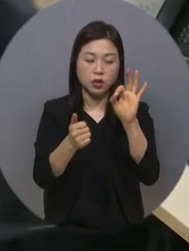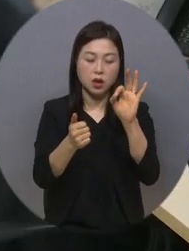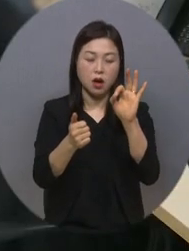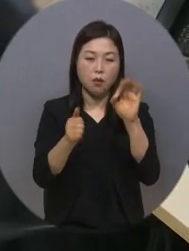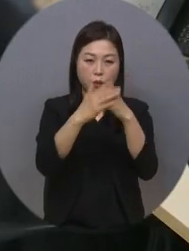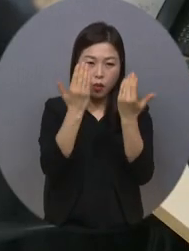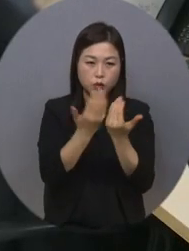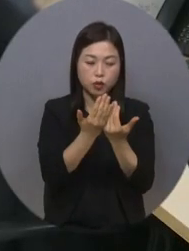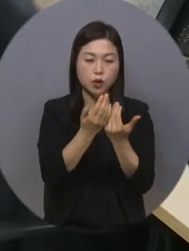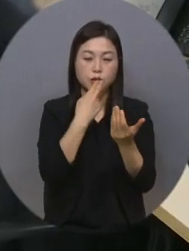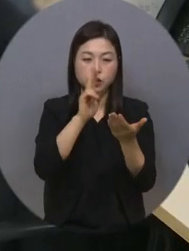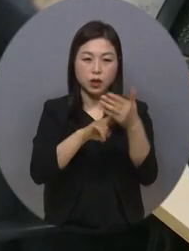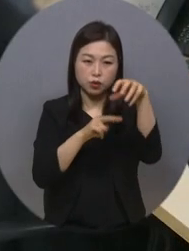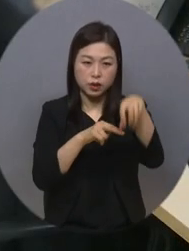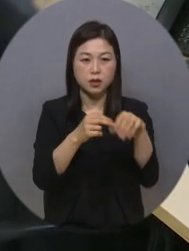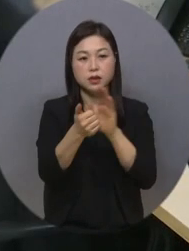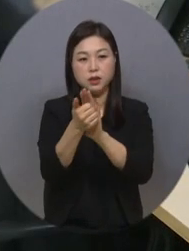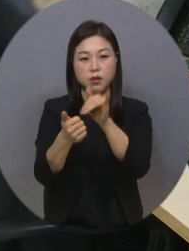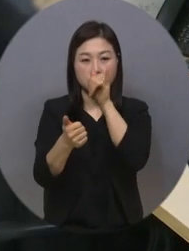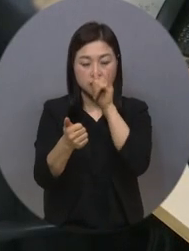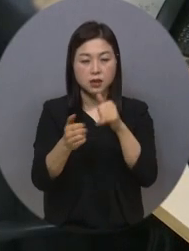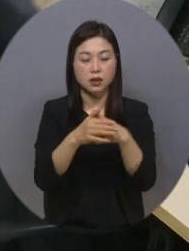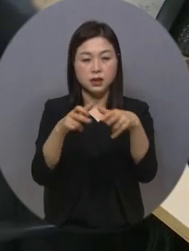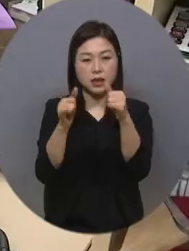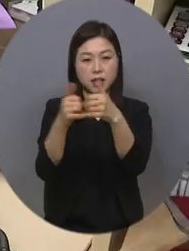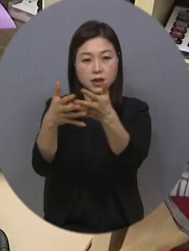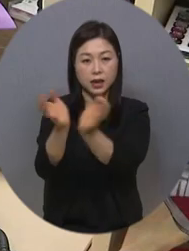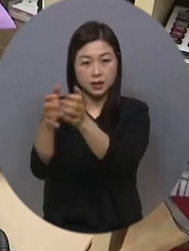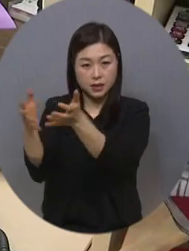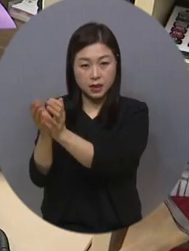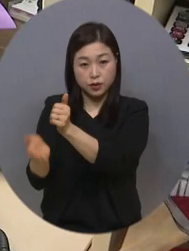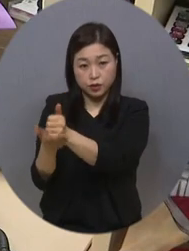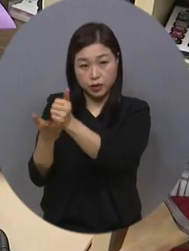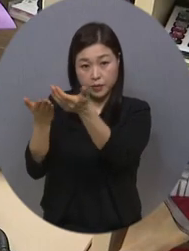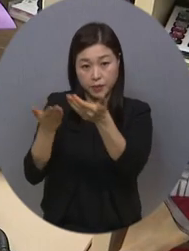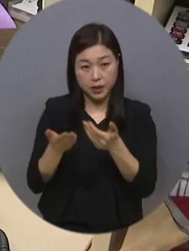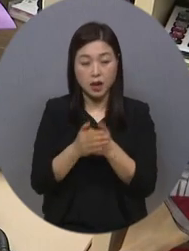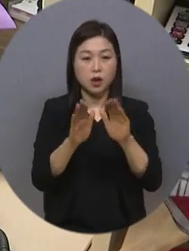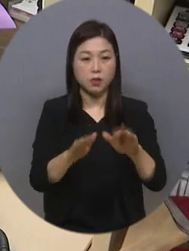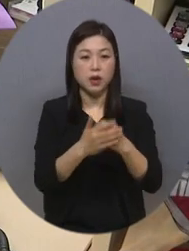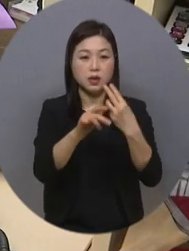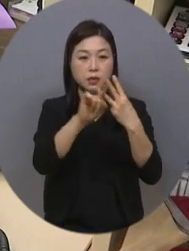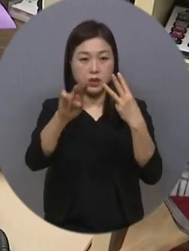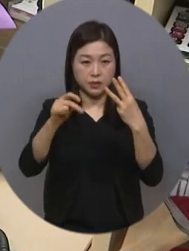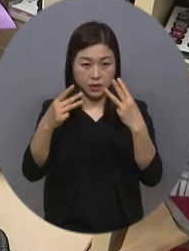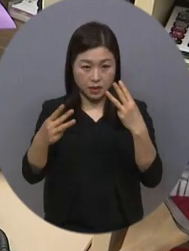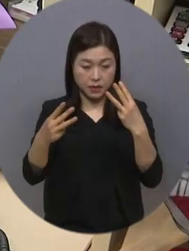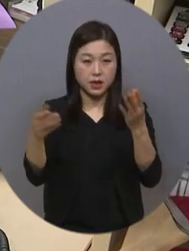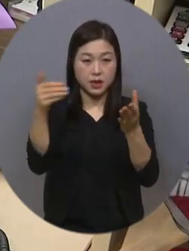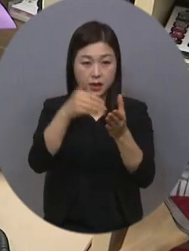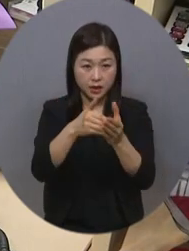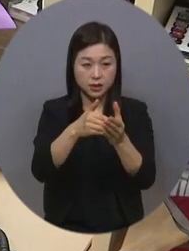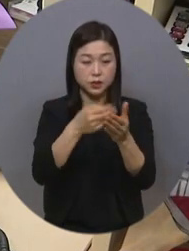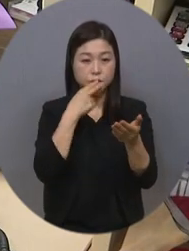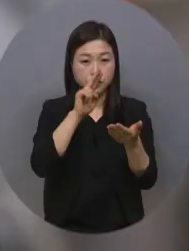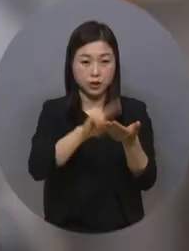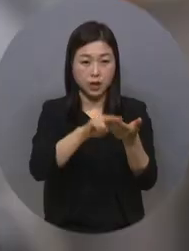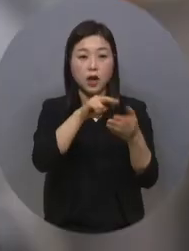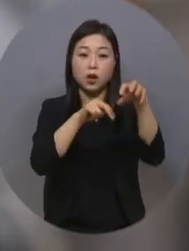전국의 장애인 복지시설 또는 단체 등의 추천을 받아 오는 23일까지 우체국 공익재단에 제출해야